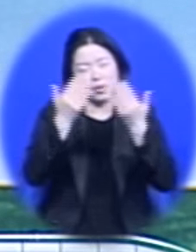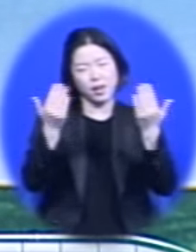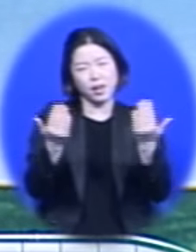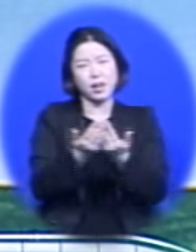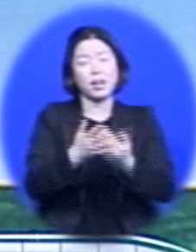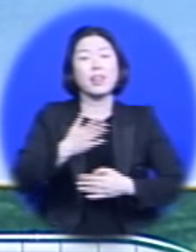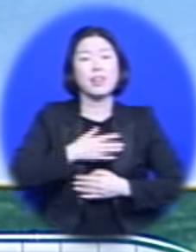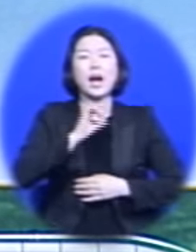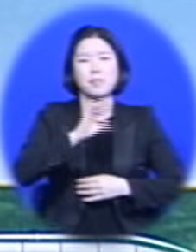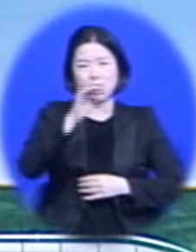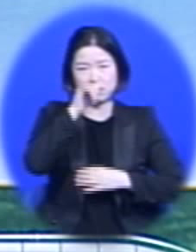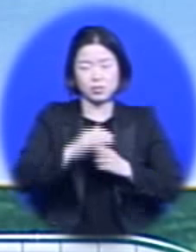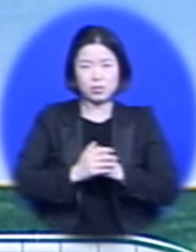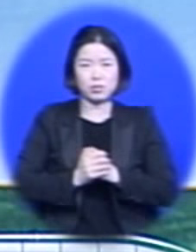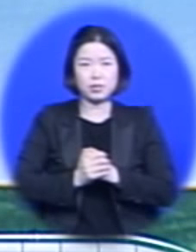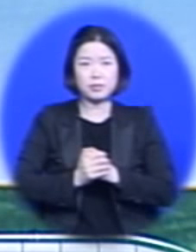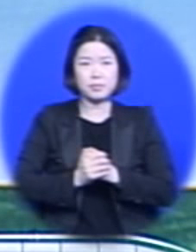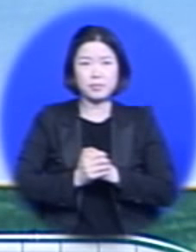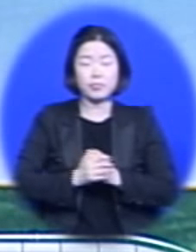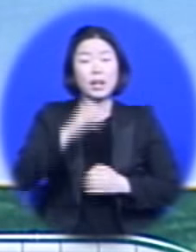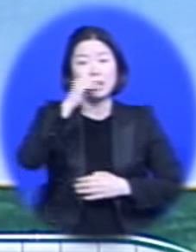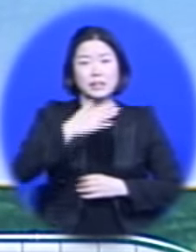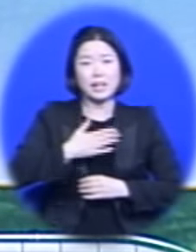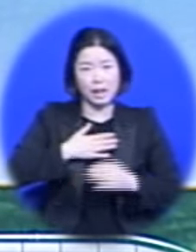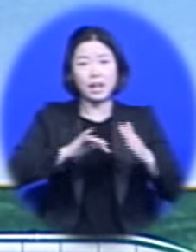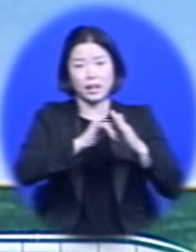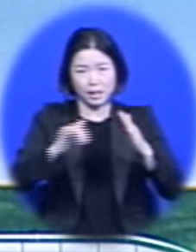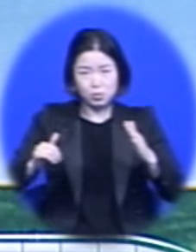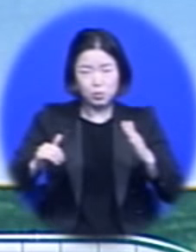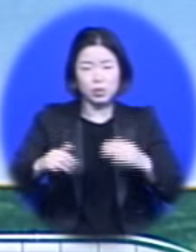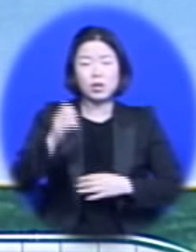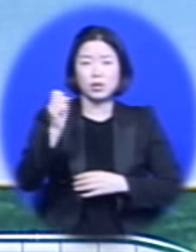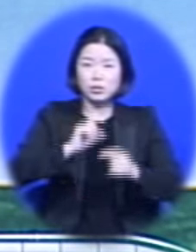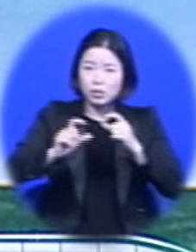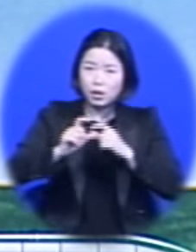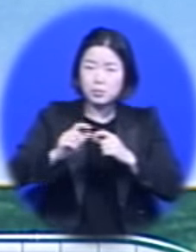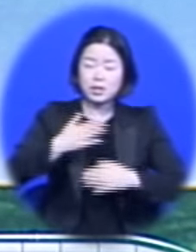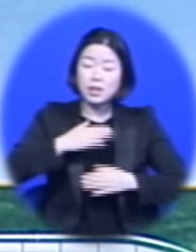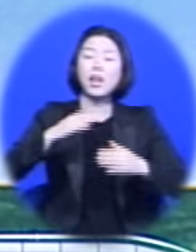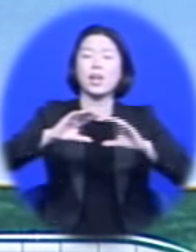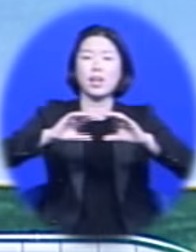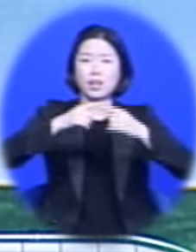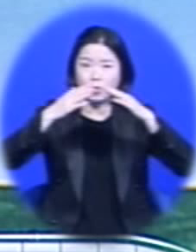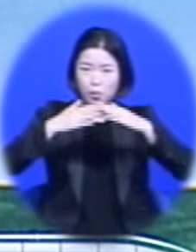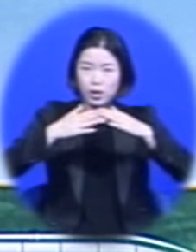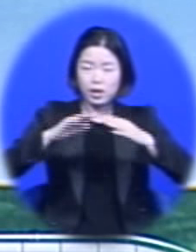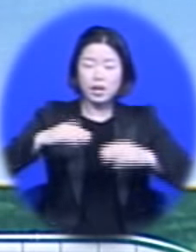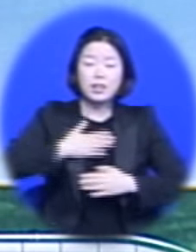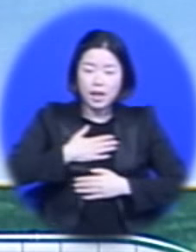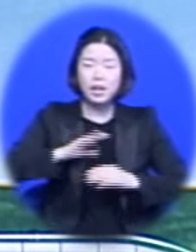그냥 나밖에 없어요. 그냥 내 가족, 조금 더 가면 내 교회, 그냥 우리